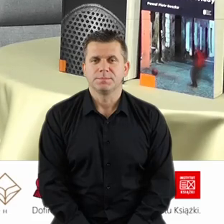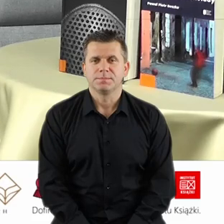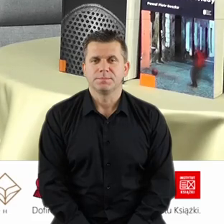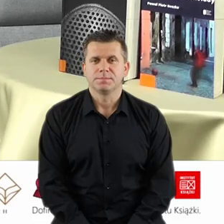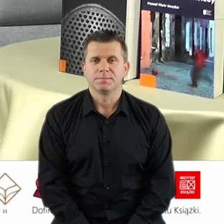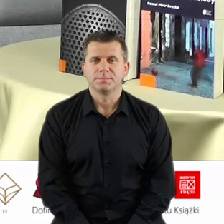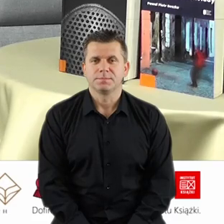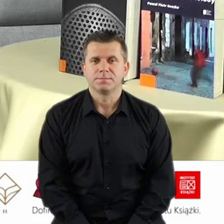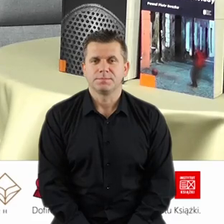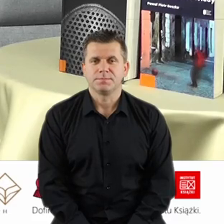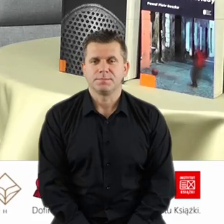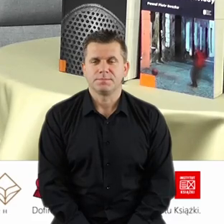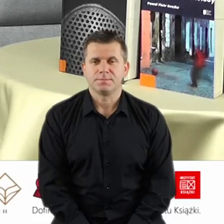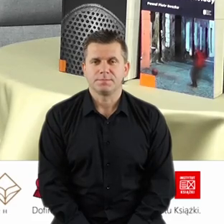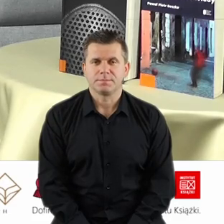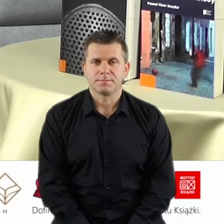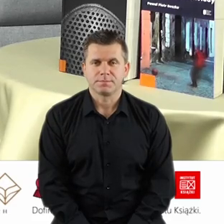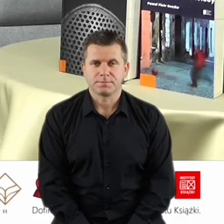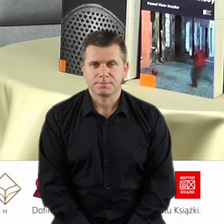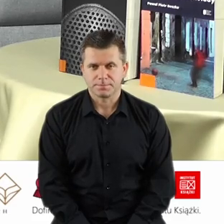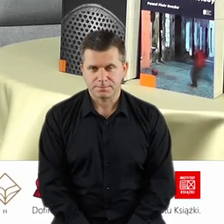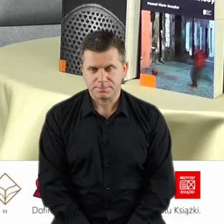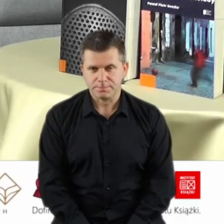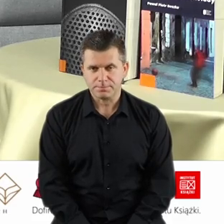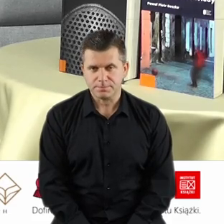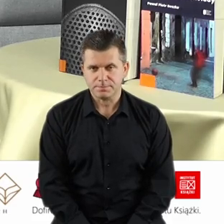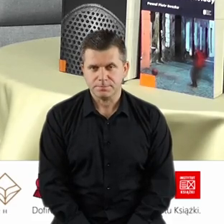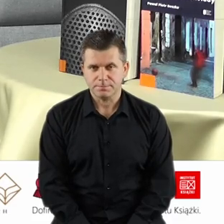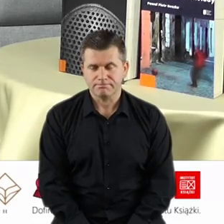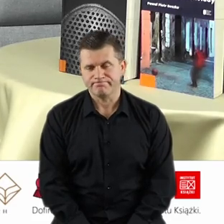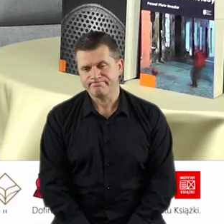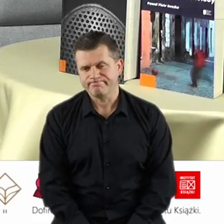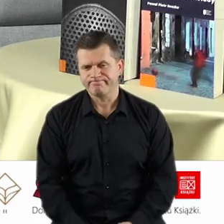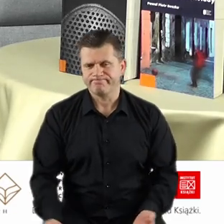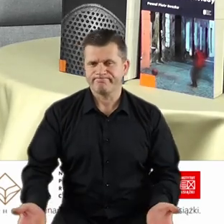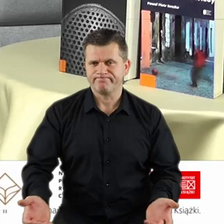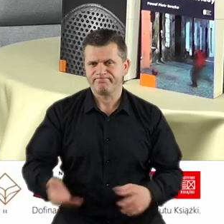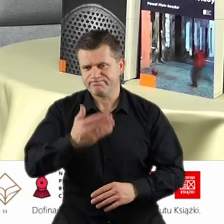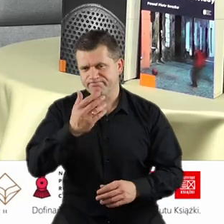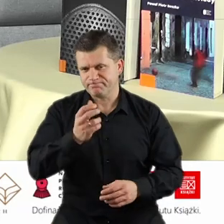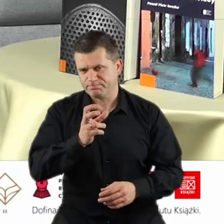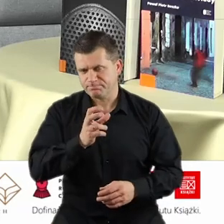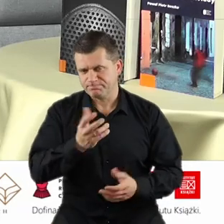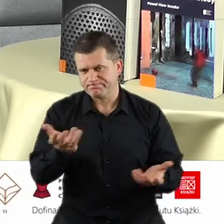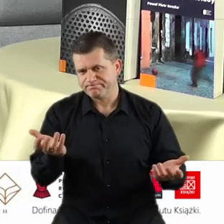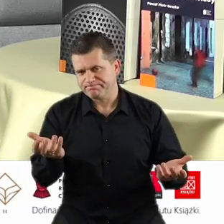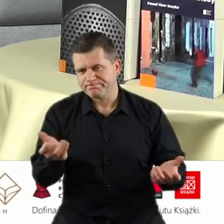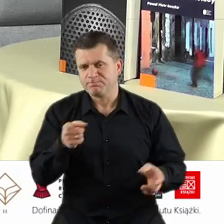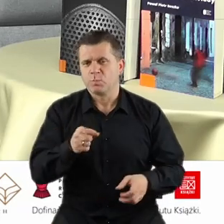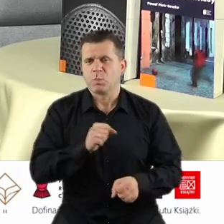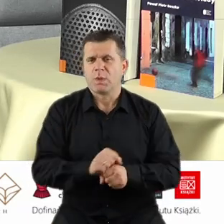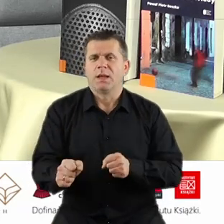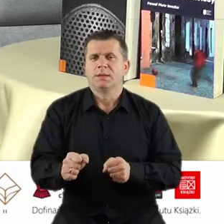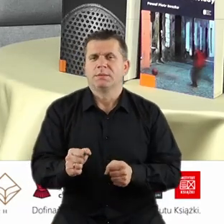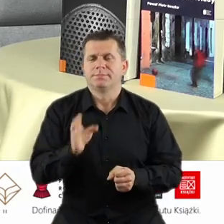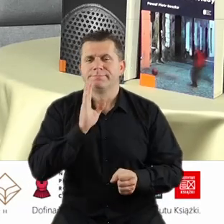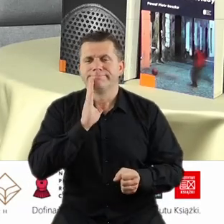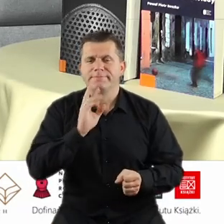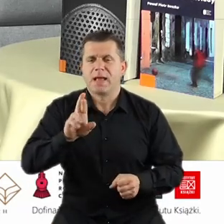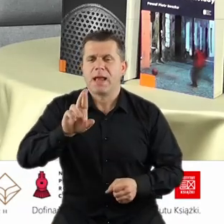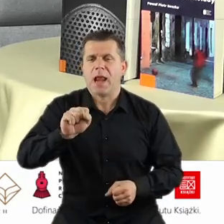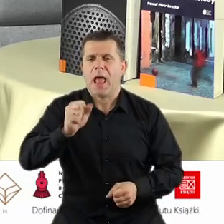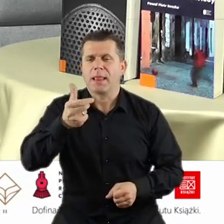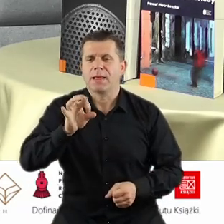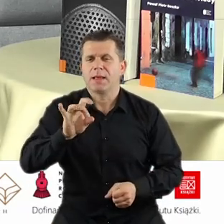To jest, no właśnie, nie wiem, czy to byłoby w porządku, gdybym powiedział, że. Bo to w jakiś sposób to jest